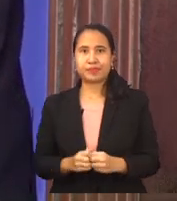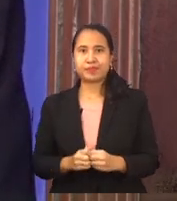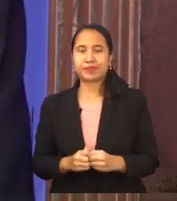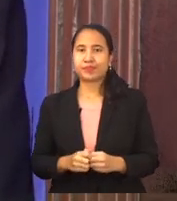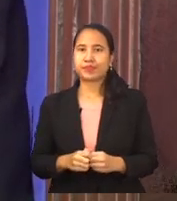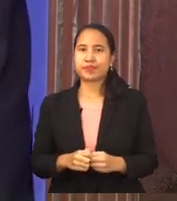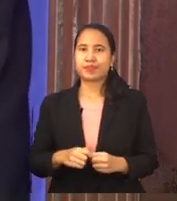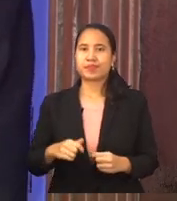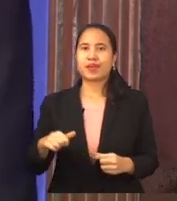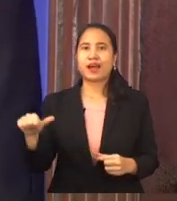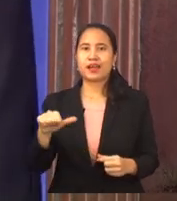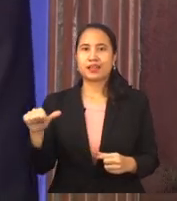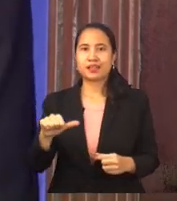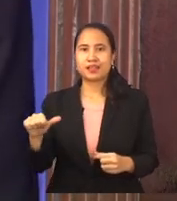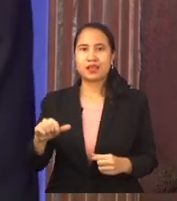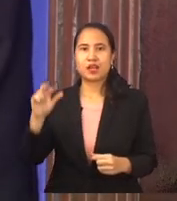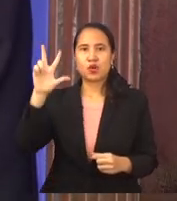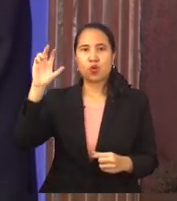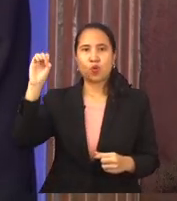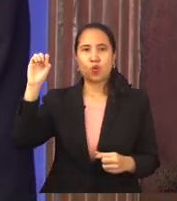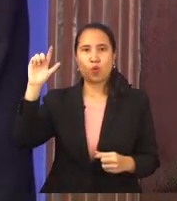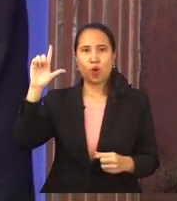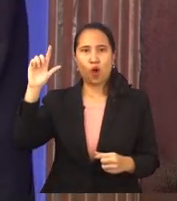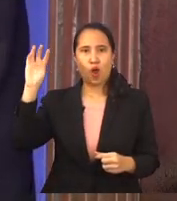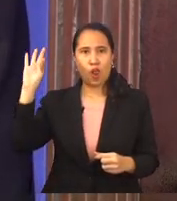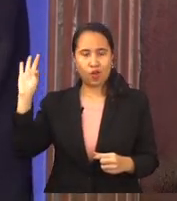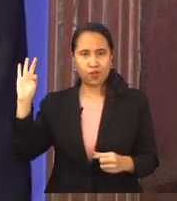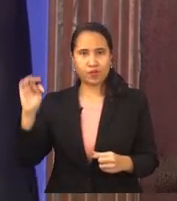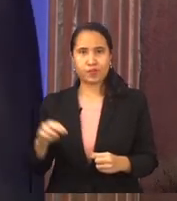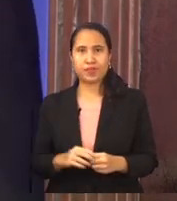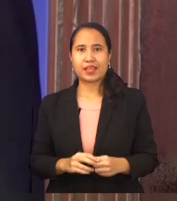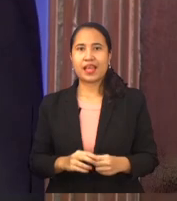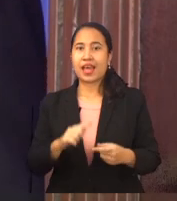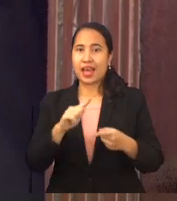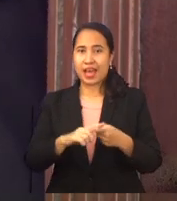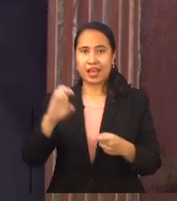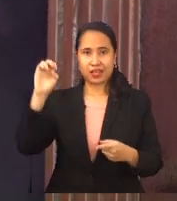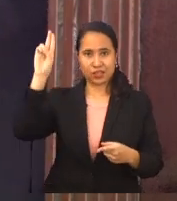Jornel Finkwolf, meester Roy Chitani.